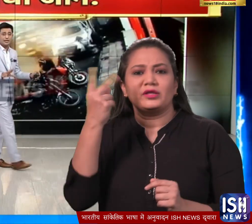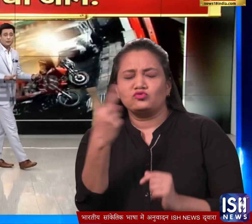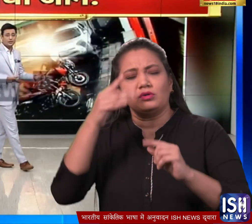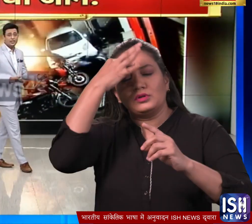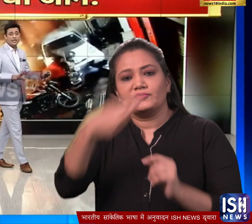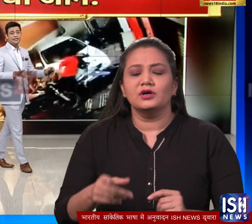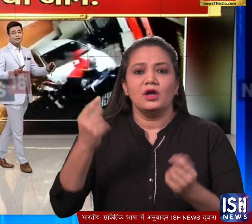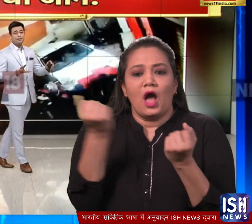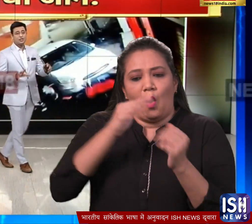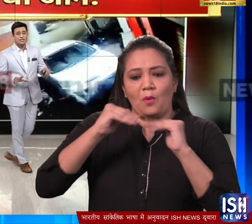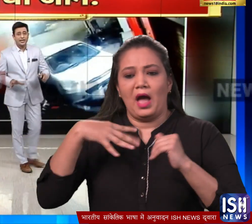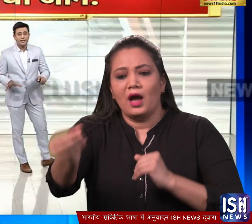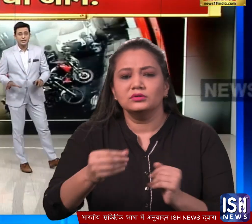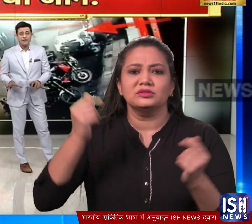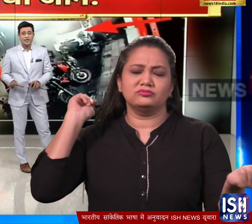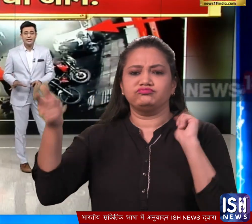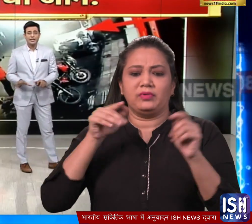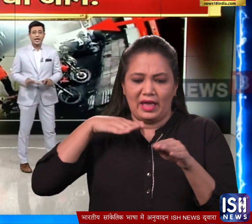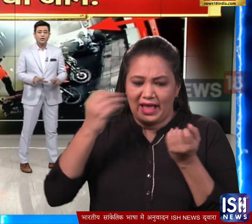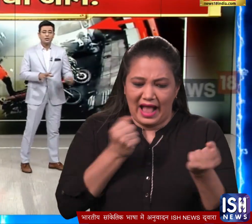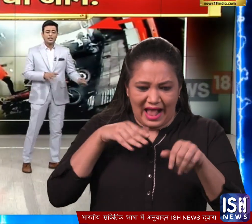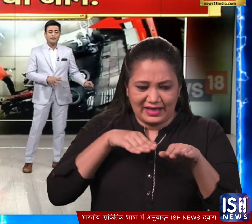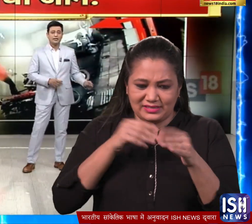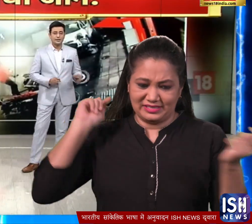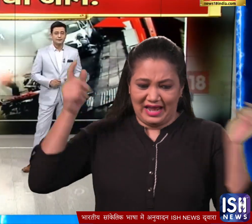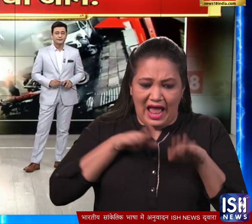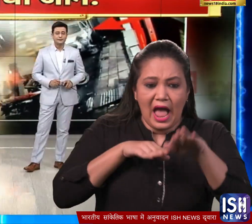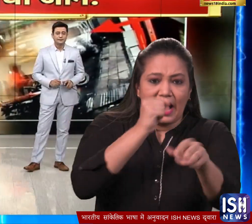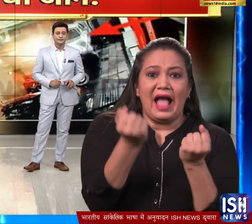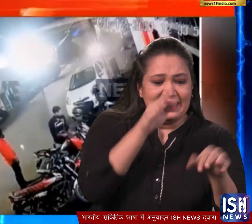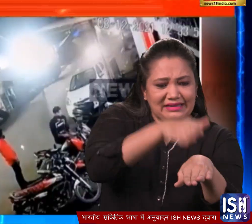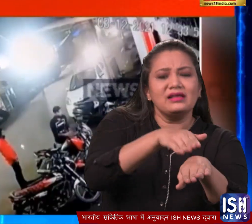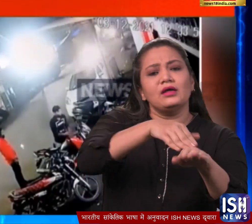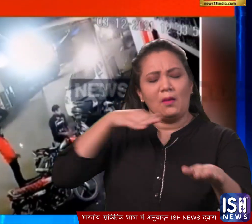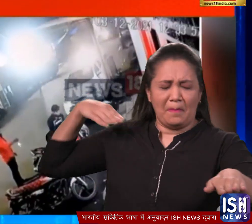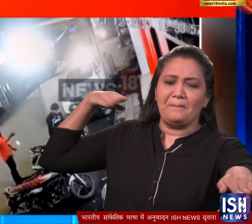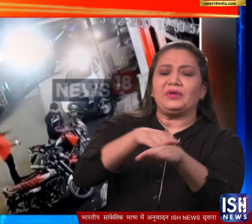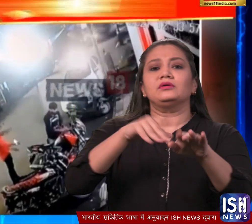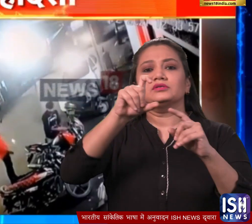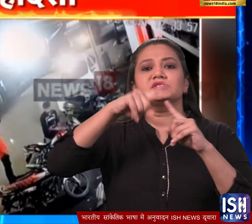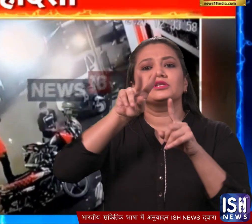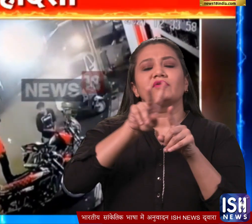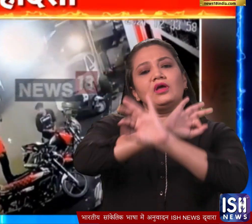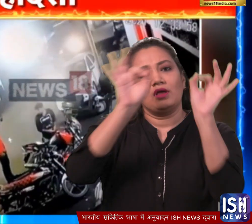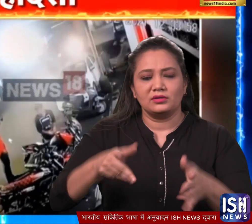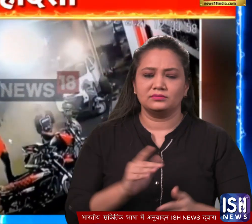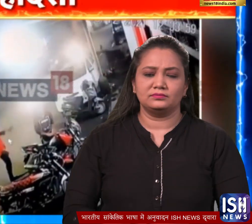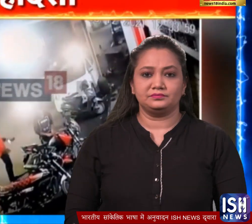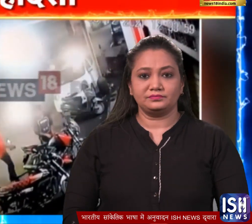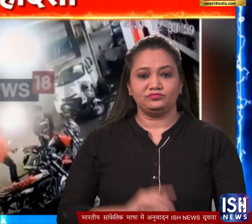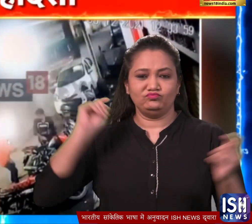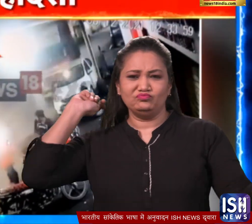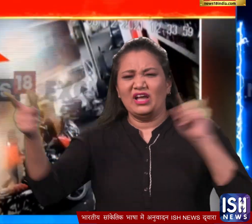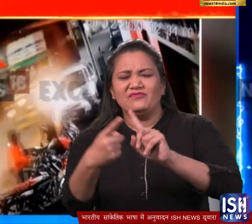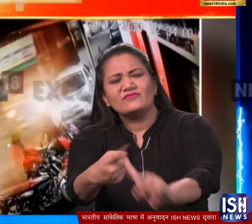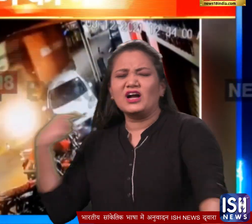के सामने खड़े हुए थे कि तभी पीछे से आए ट्रक ने वहां खड़ी एक कार को टक्कर मार दी, जिसका सीसीटीवी वीडियो भी सामने आया।